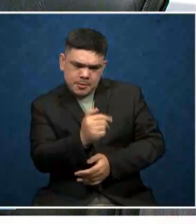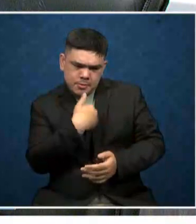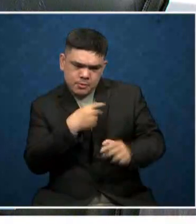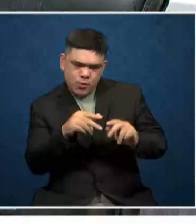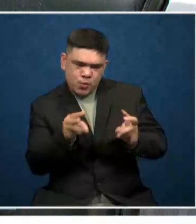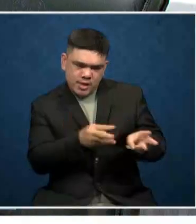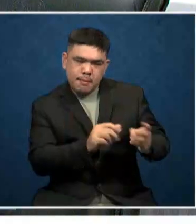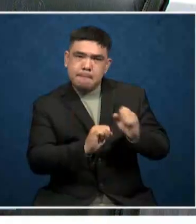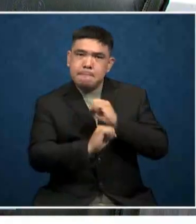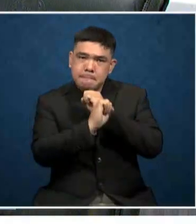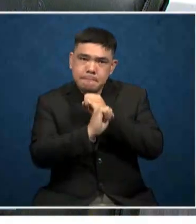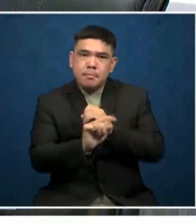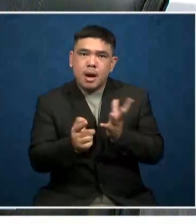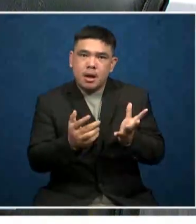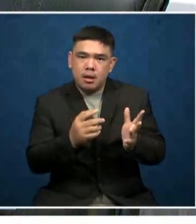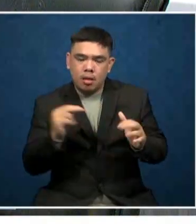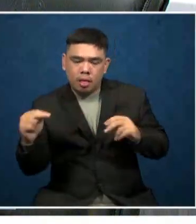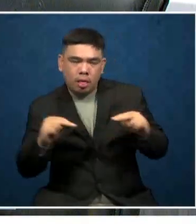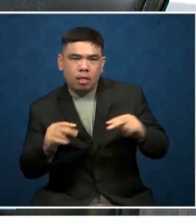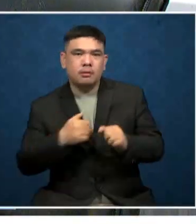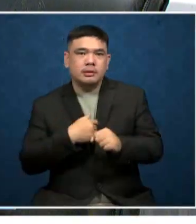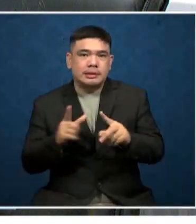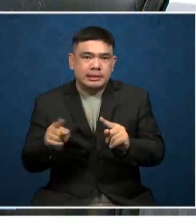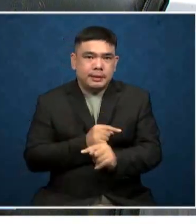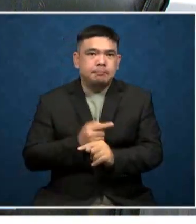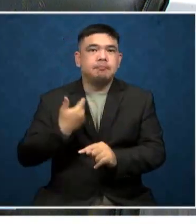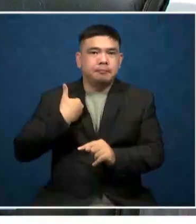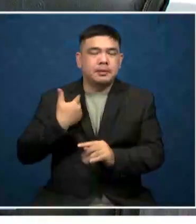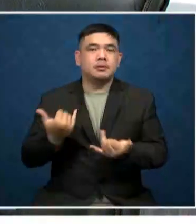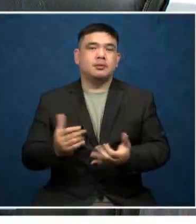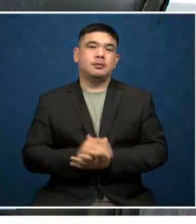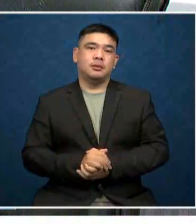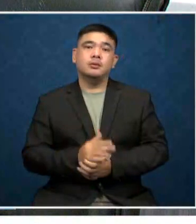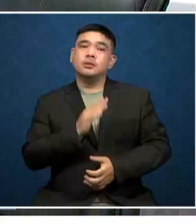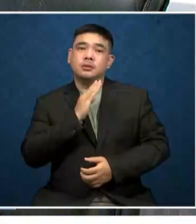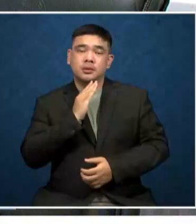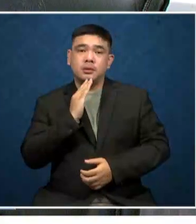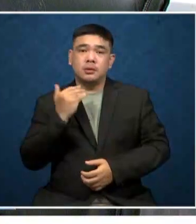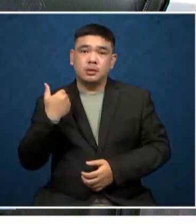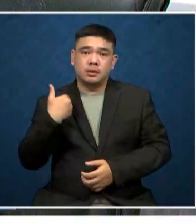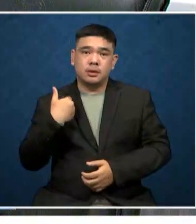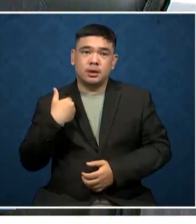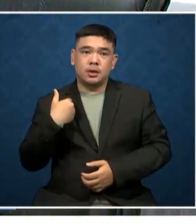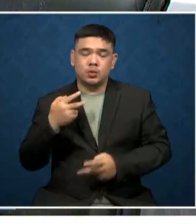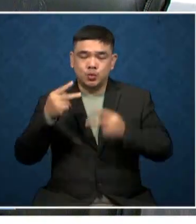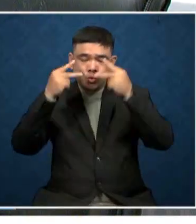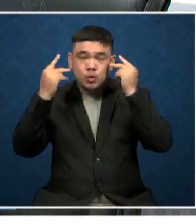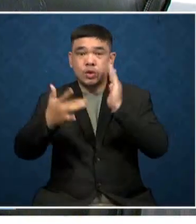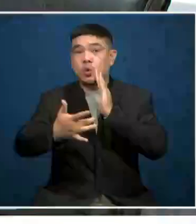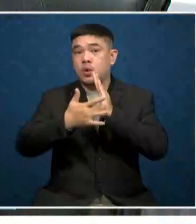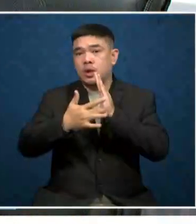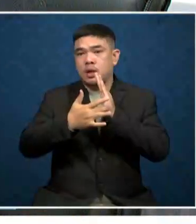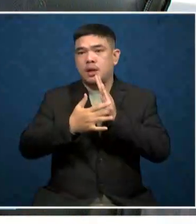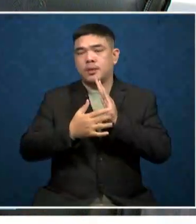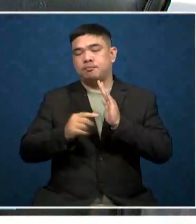พรบอะไรมากำกับดูแลเนี่ยเเตรียมไว้แล้วครับบางทีไอ้ไอไอ้อาชญากรรมทางเทคโนโลยีเนี่ย